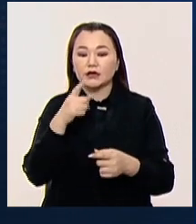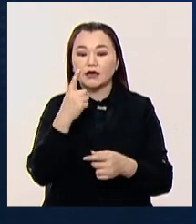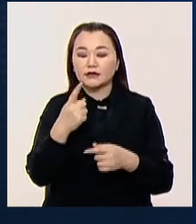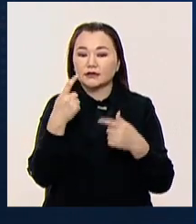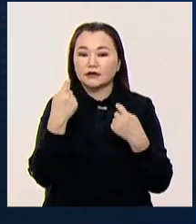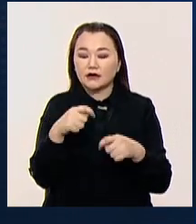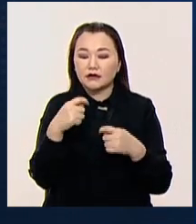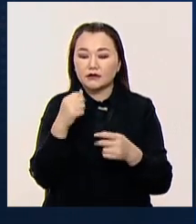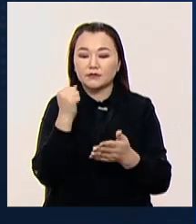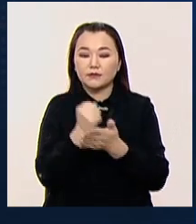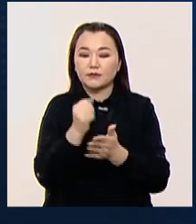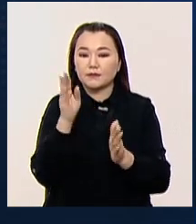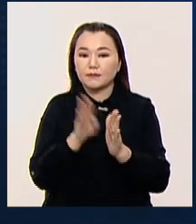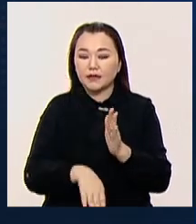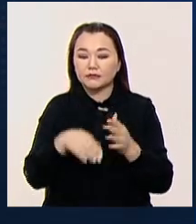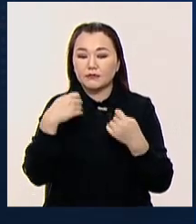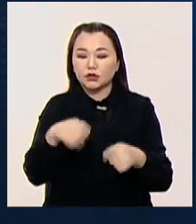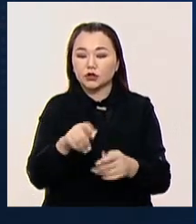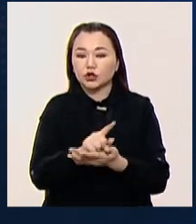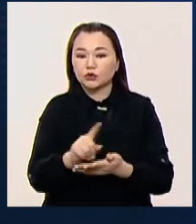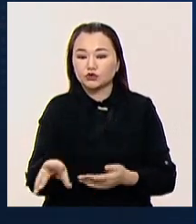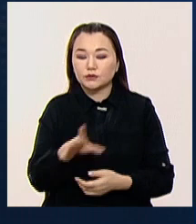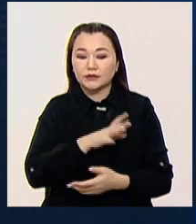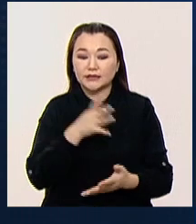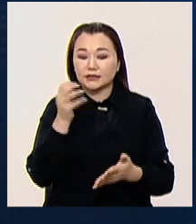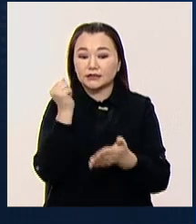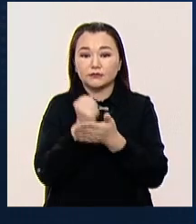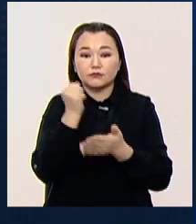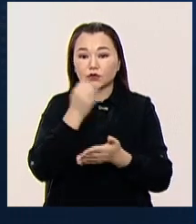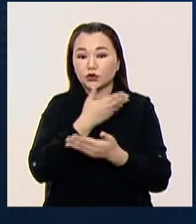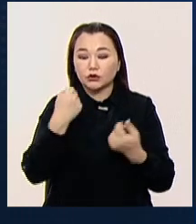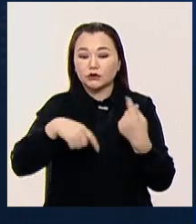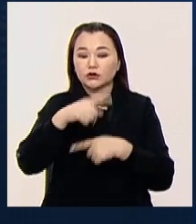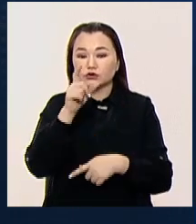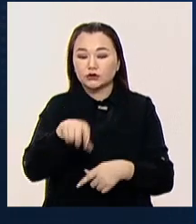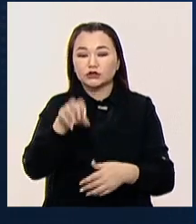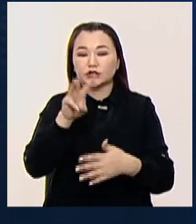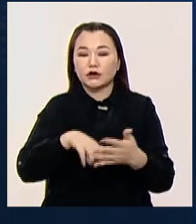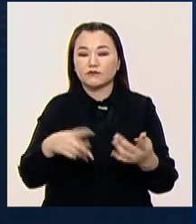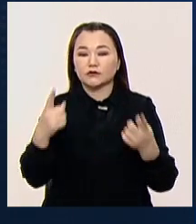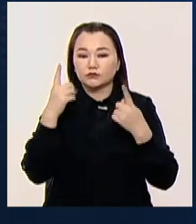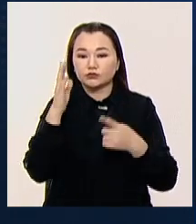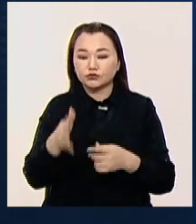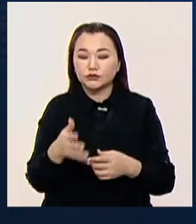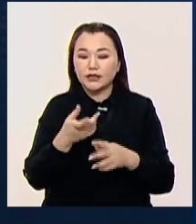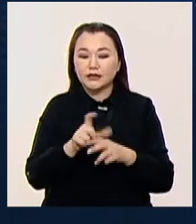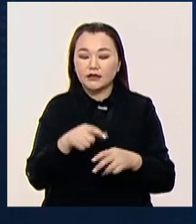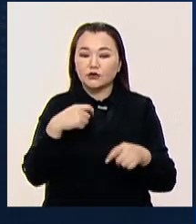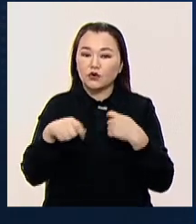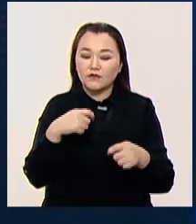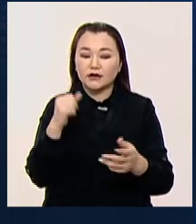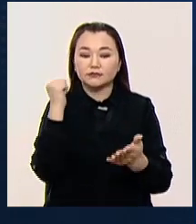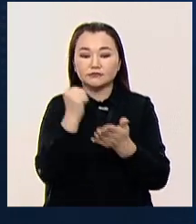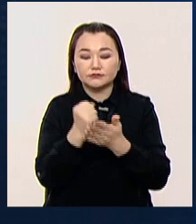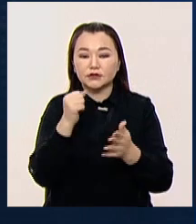тауар таңбалаусыз сатылмау қажет. Олай болмаған жағдайда әр кәсіпкерге қомақты айыппұл салынады. Ал осы тауарларды